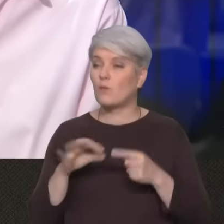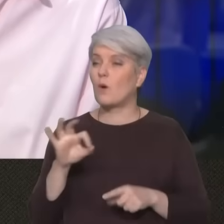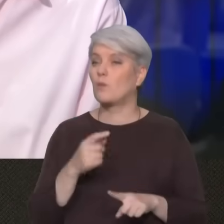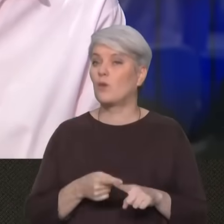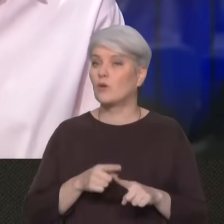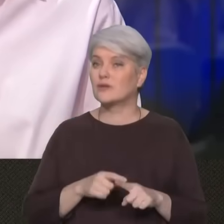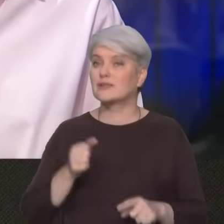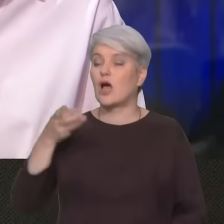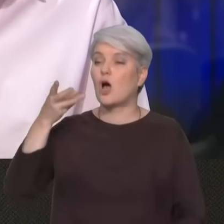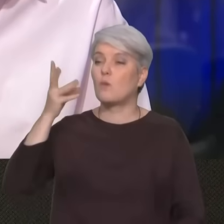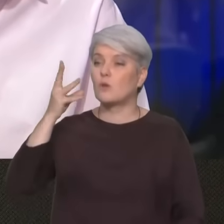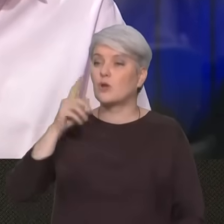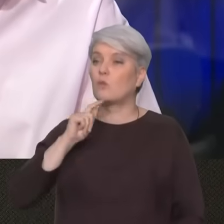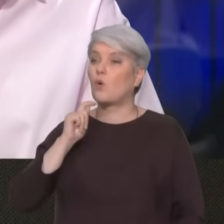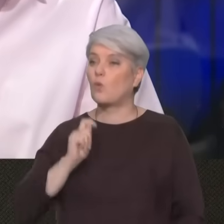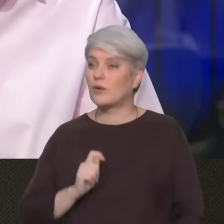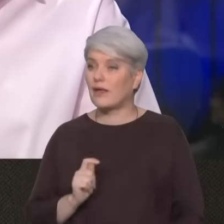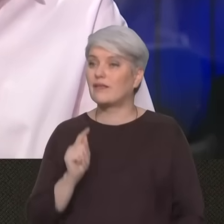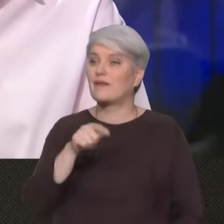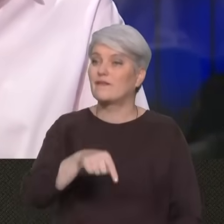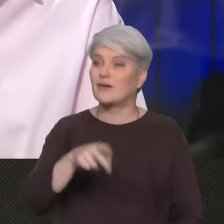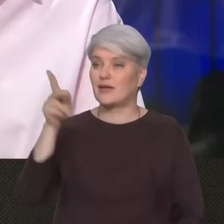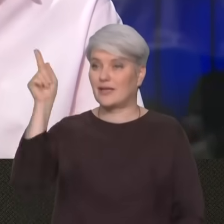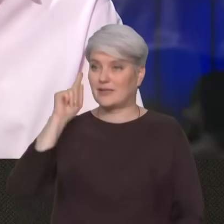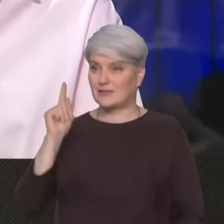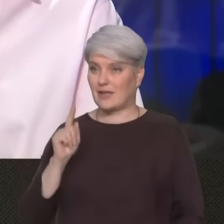Євгеном Корнійчуком. Пане Євгене, вітаю вас.